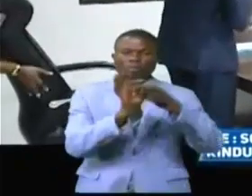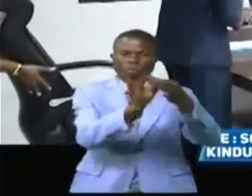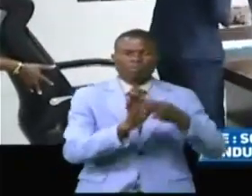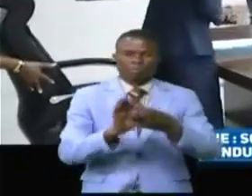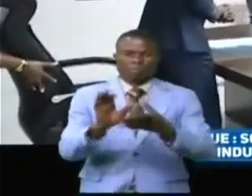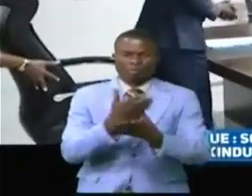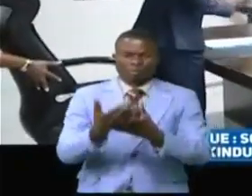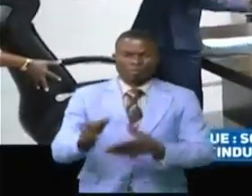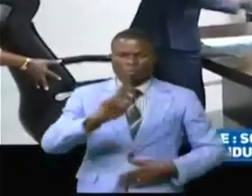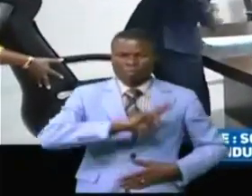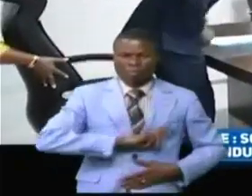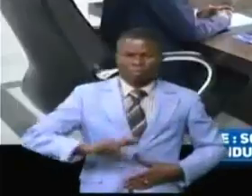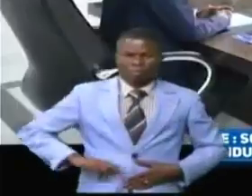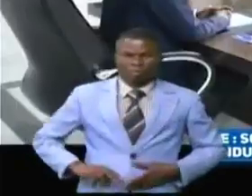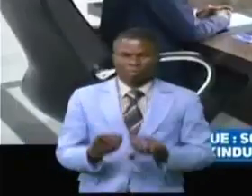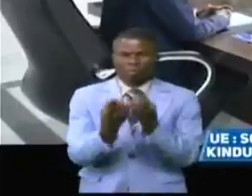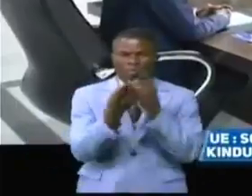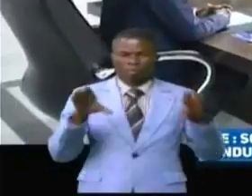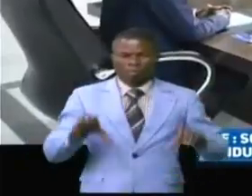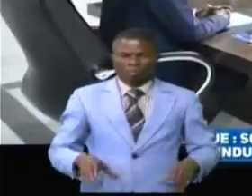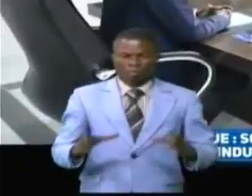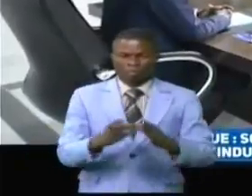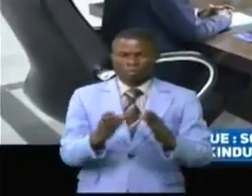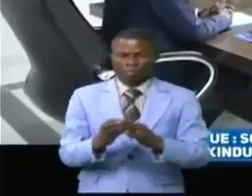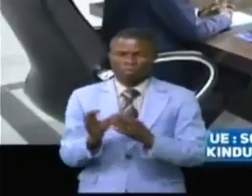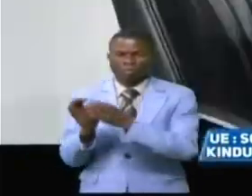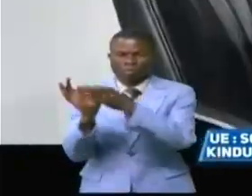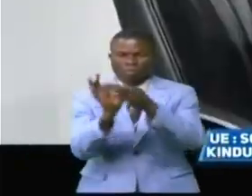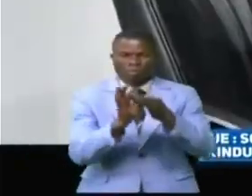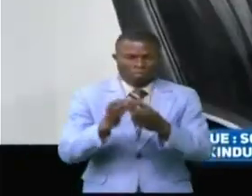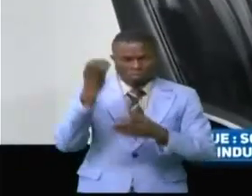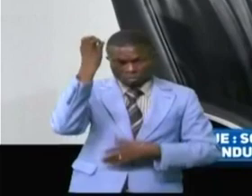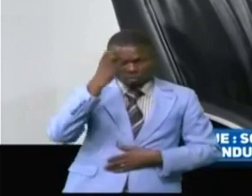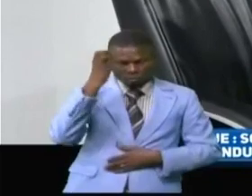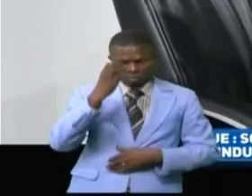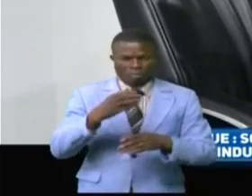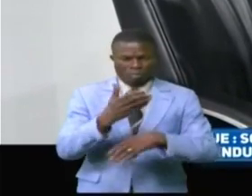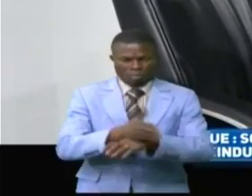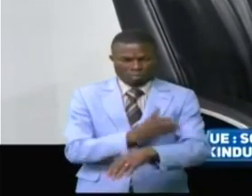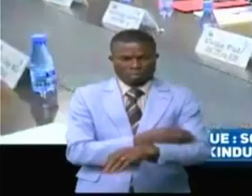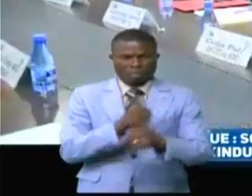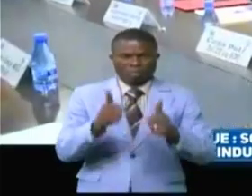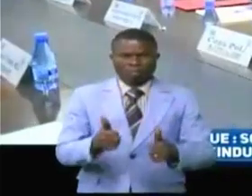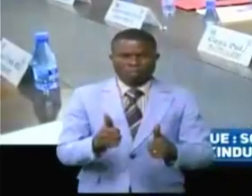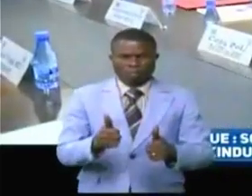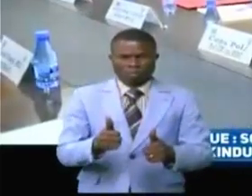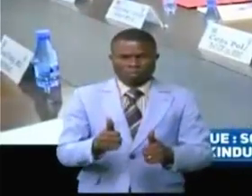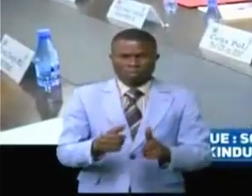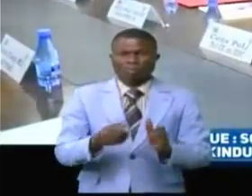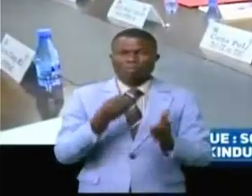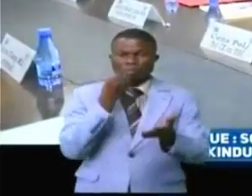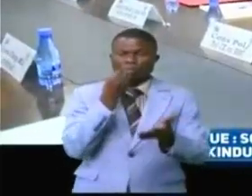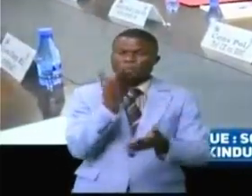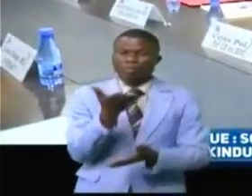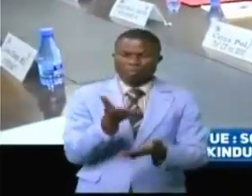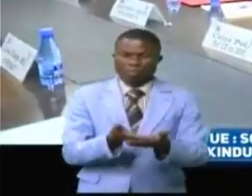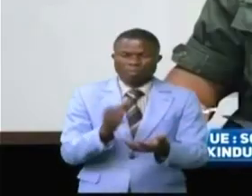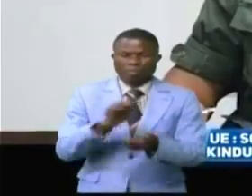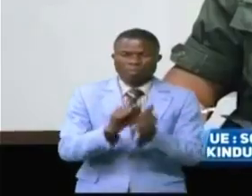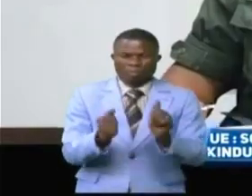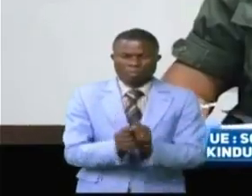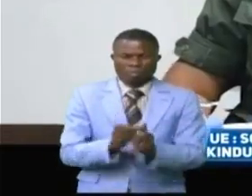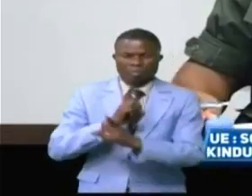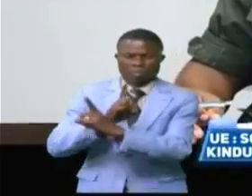entre la République démocratique du Congo et l'Union européenne est au beau fixe, à titre illustratif dans le domaine